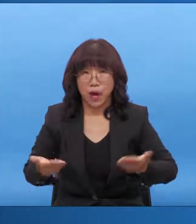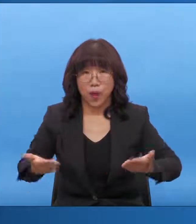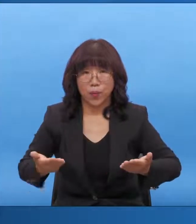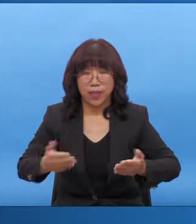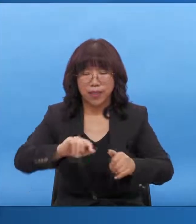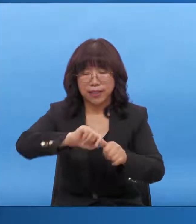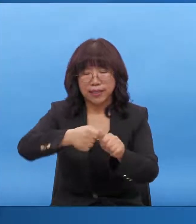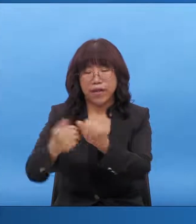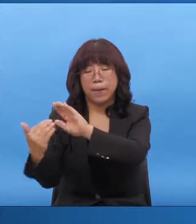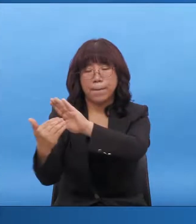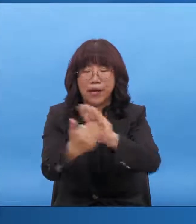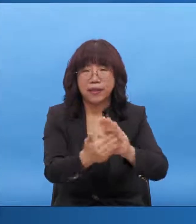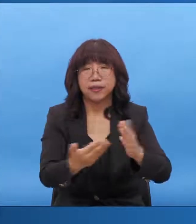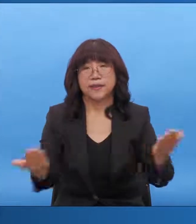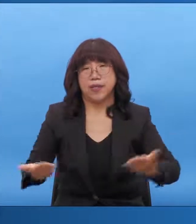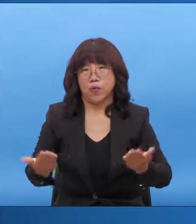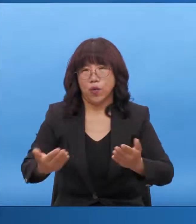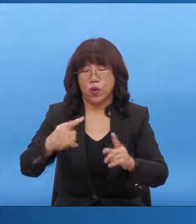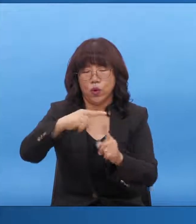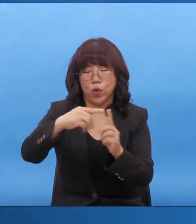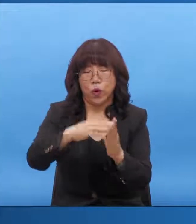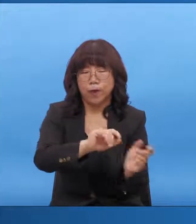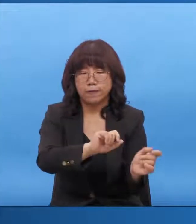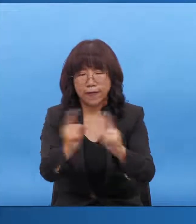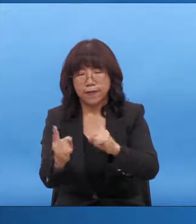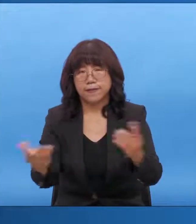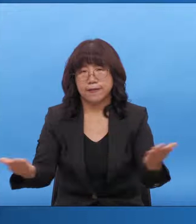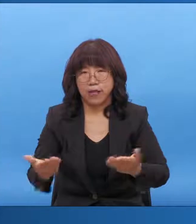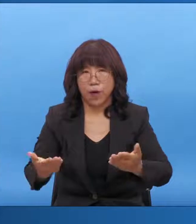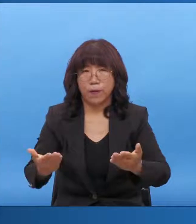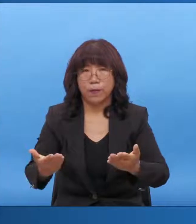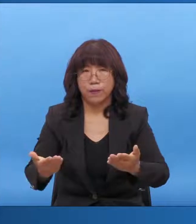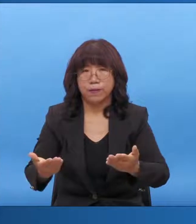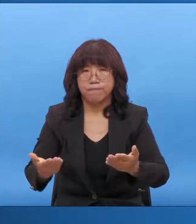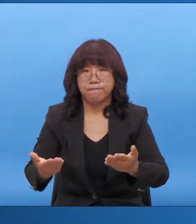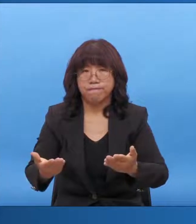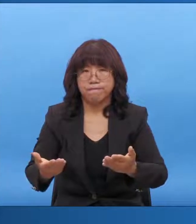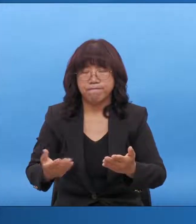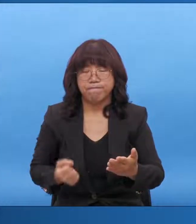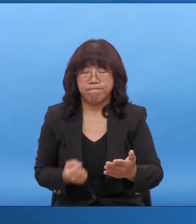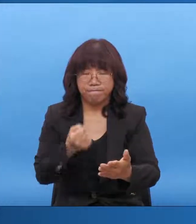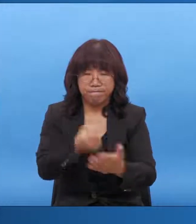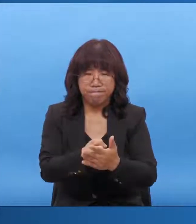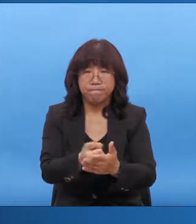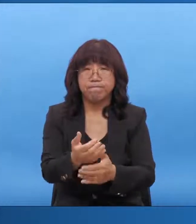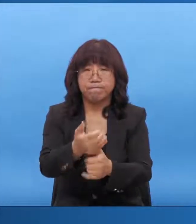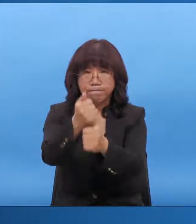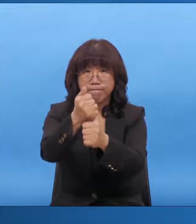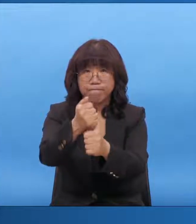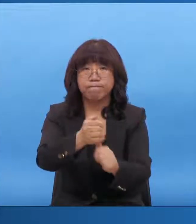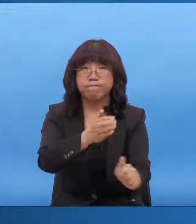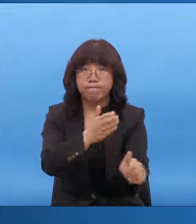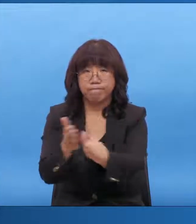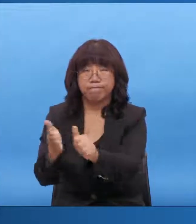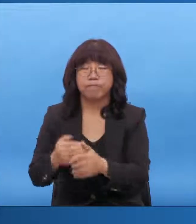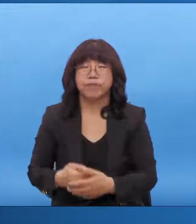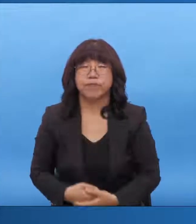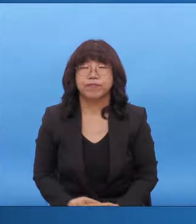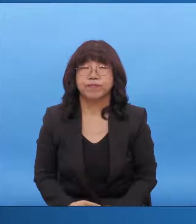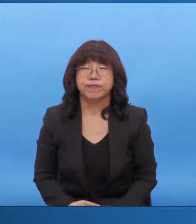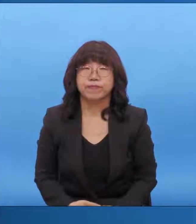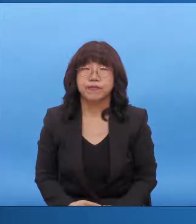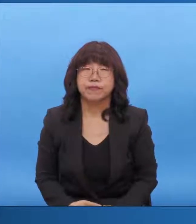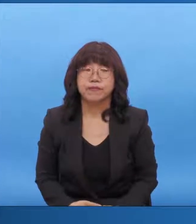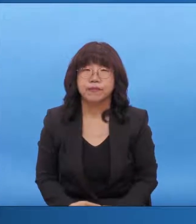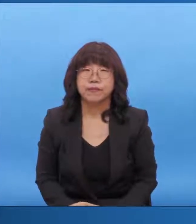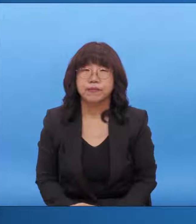막는 산업으로 교회 살리는 산업으로 간다. 연약 딱 잡으셔야 돼요. So for all your church officers, grab hold of the covenant that your business will save the churches and the